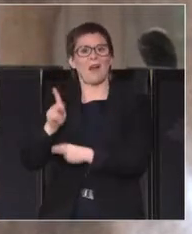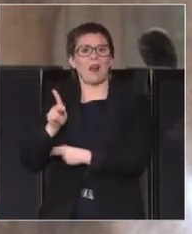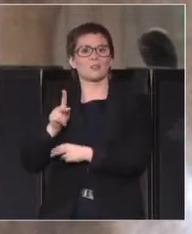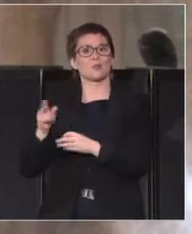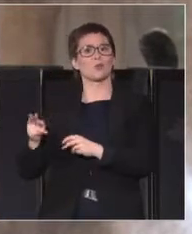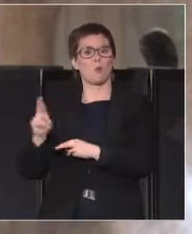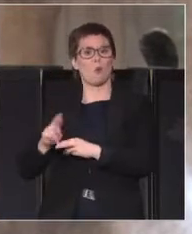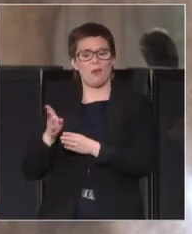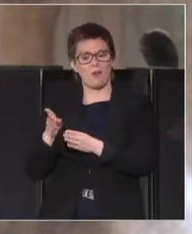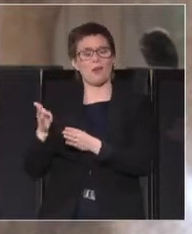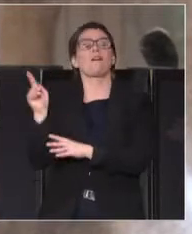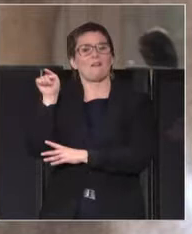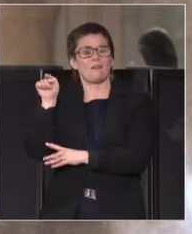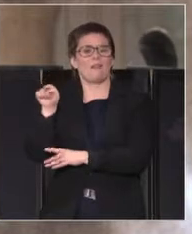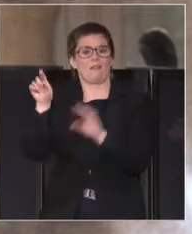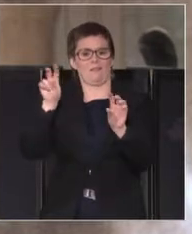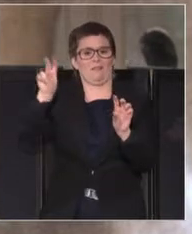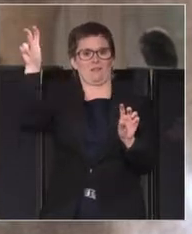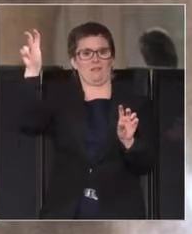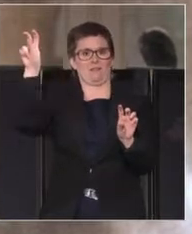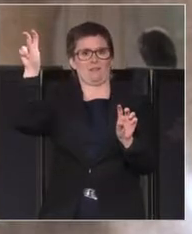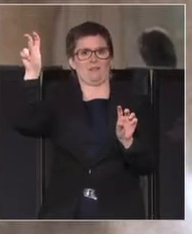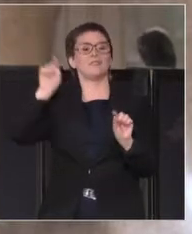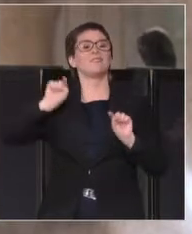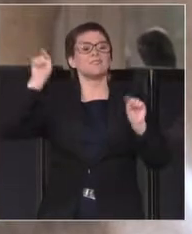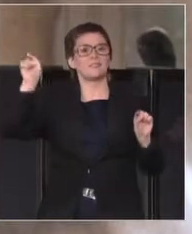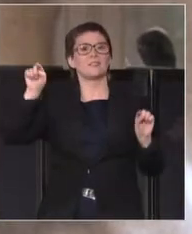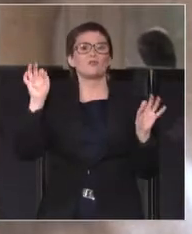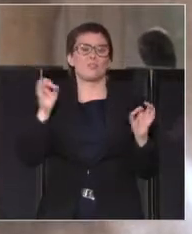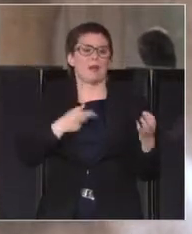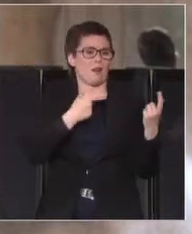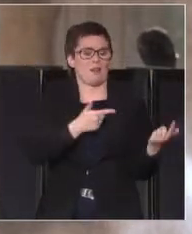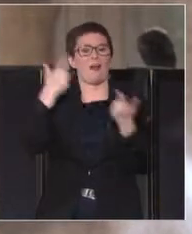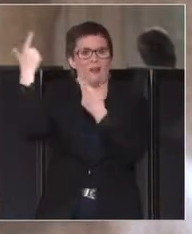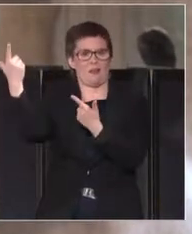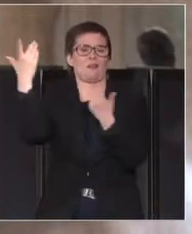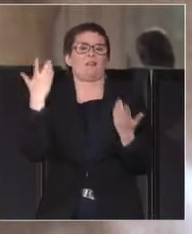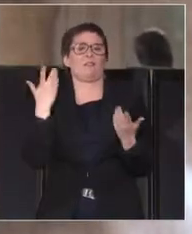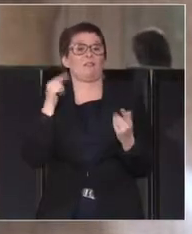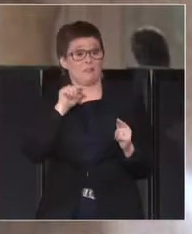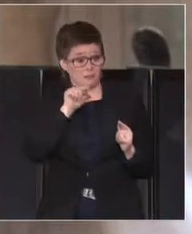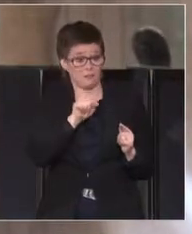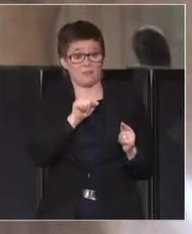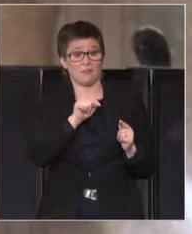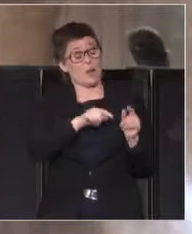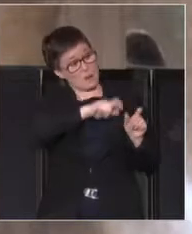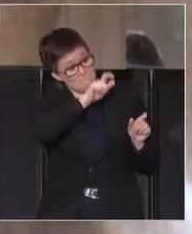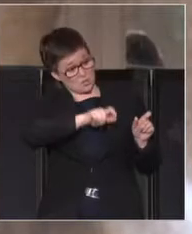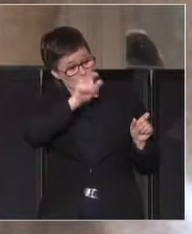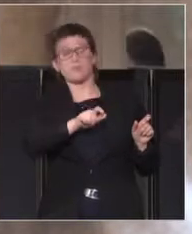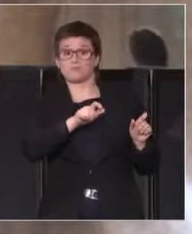In den sogenannten ausgesiedelten Lagern wurden alle arbeitsfähigen Internierten, auch